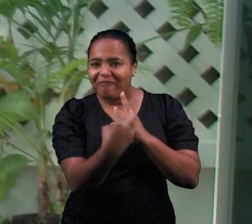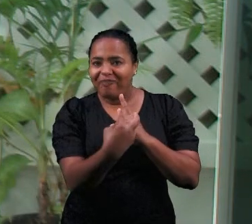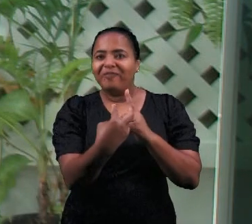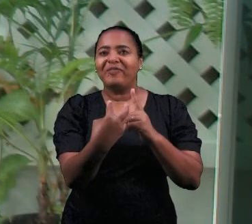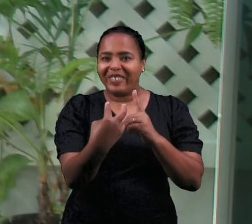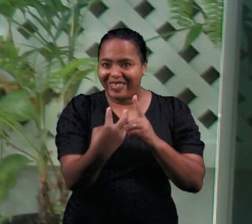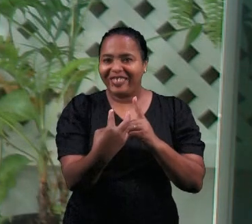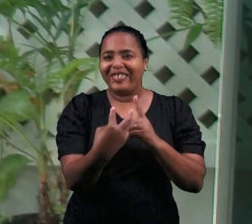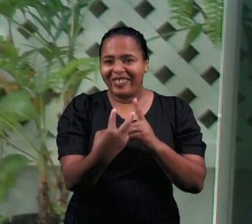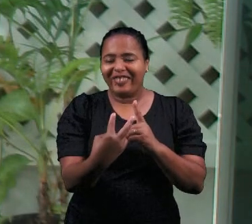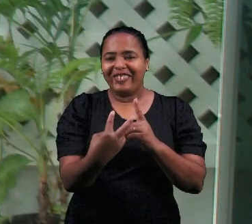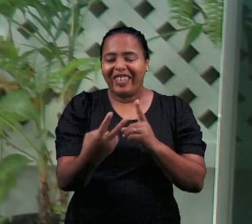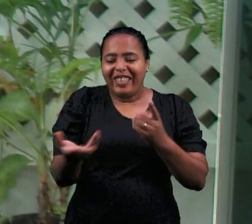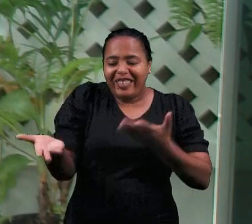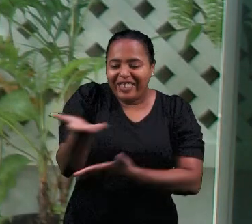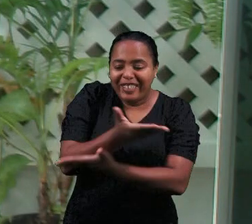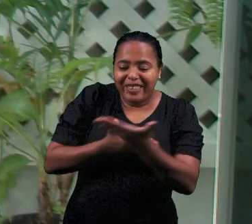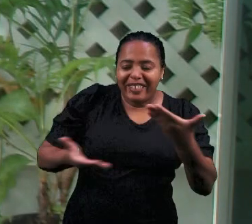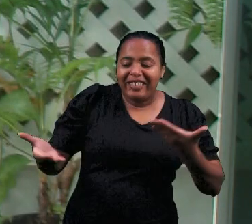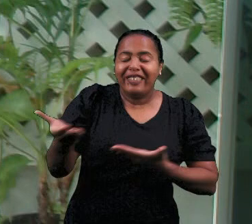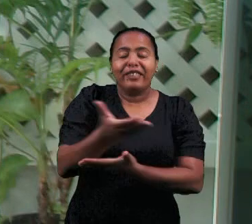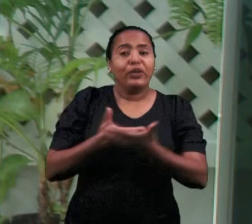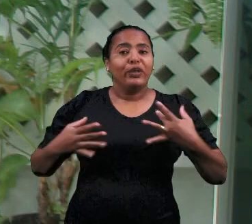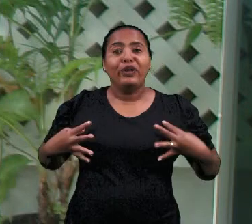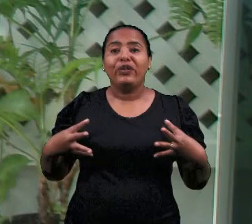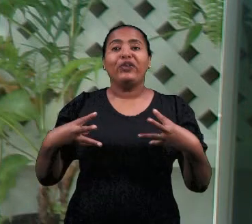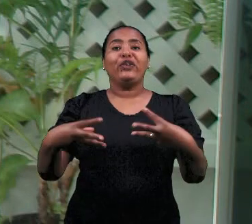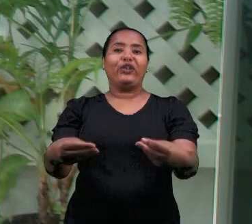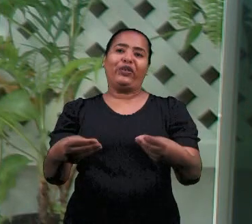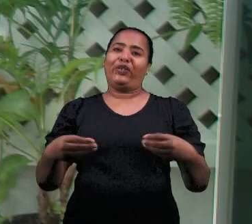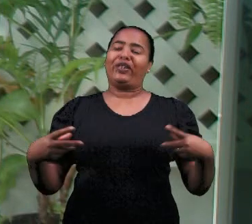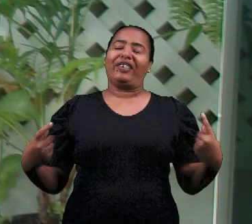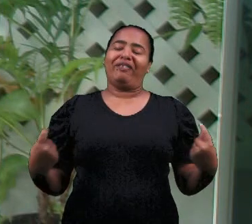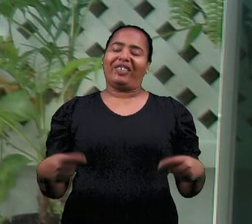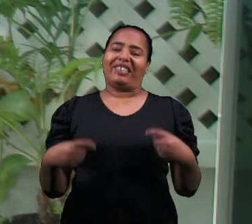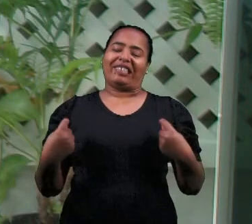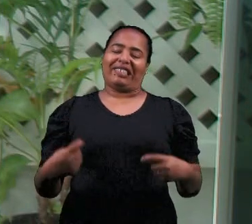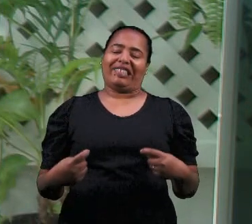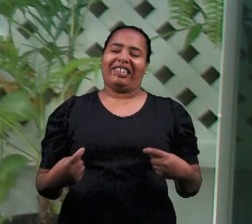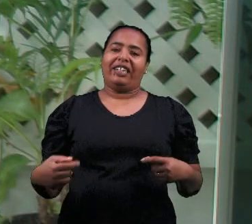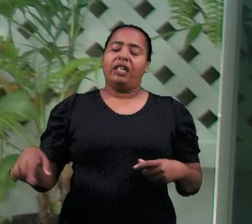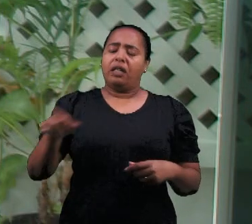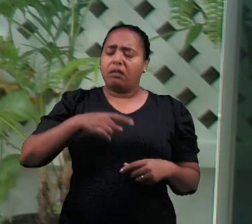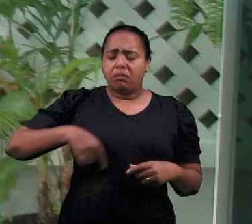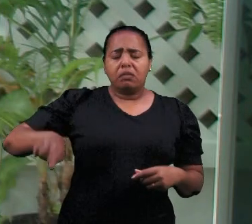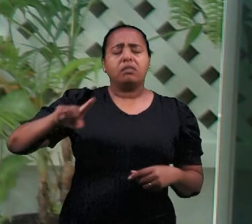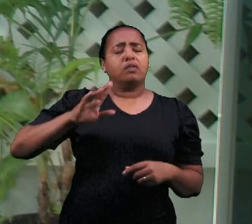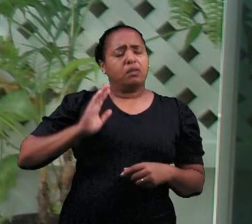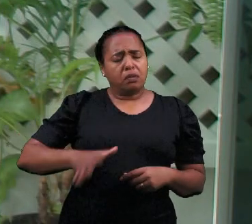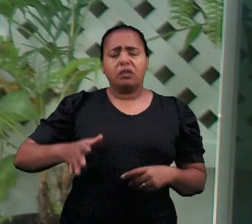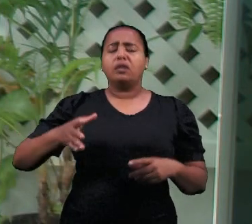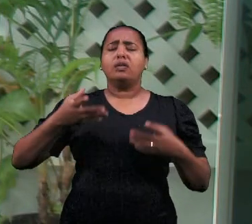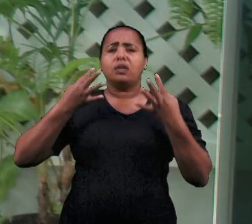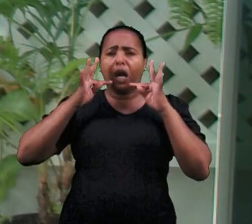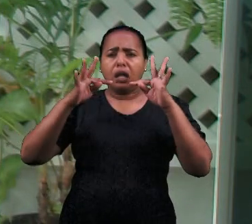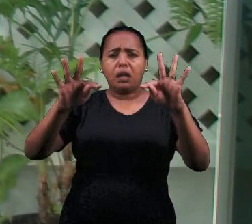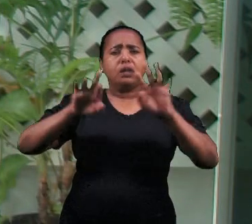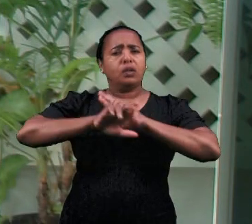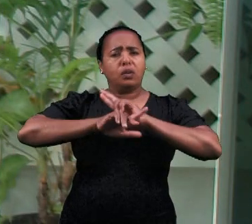dans la vie commune, dans la perception, dans l'interaction, tout cela qui est